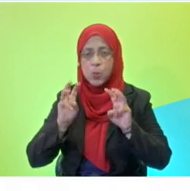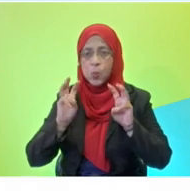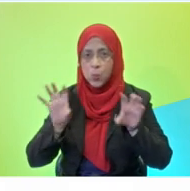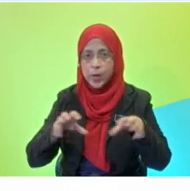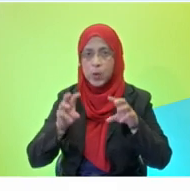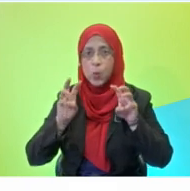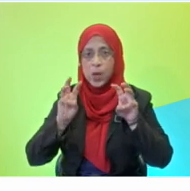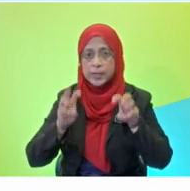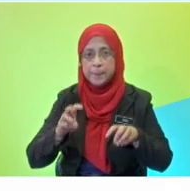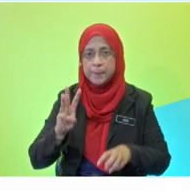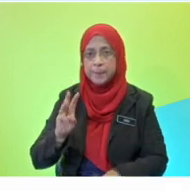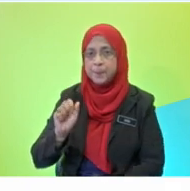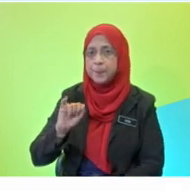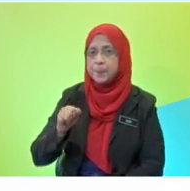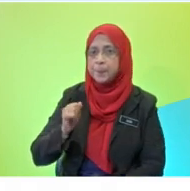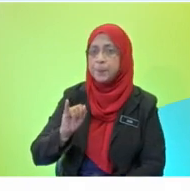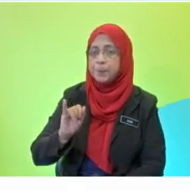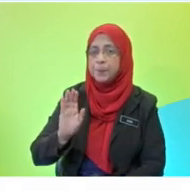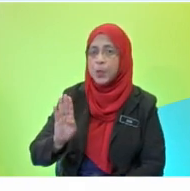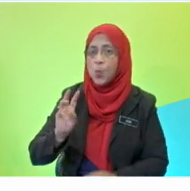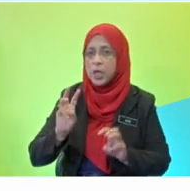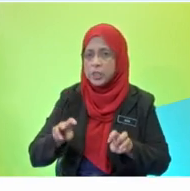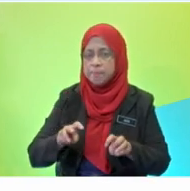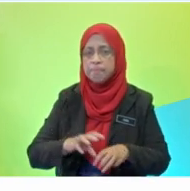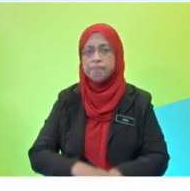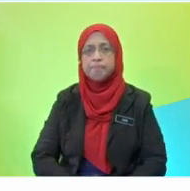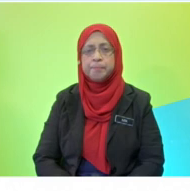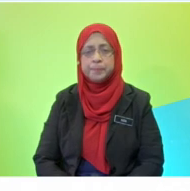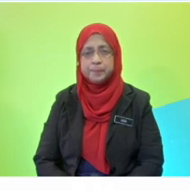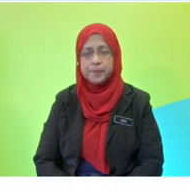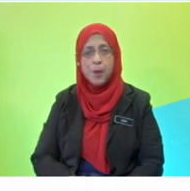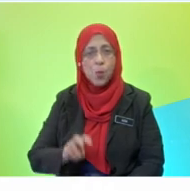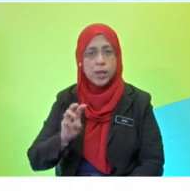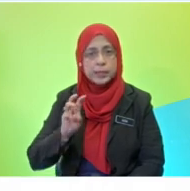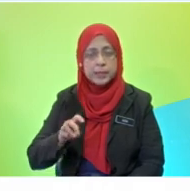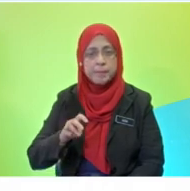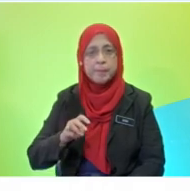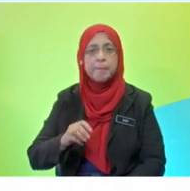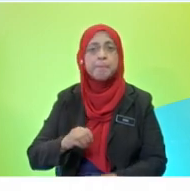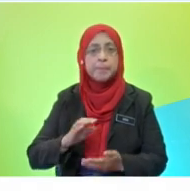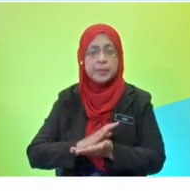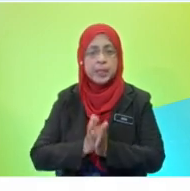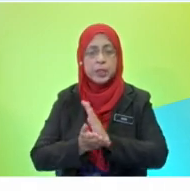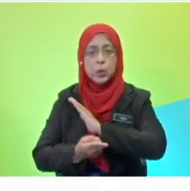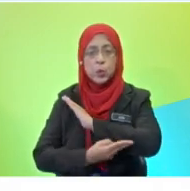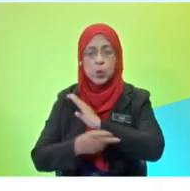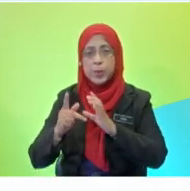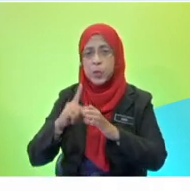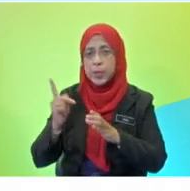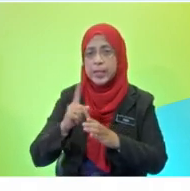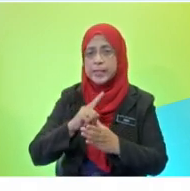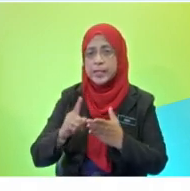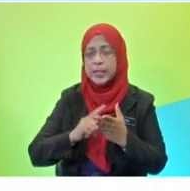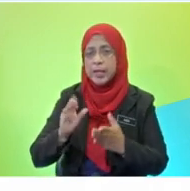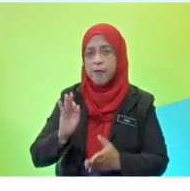yang seterusnya Oke kita nak tengok ya jadi makna syarat wajib menjadi hukum mengeluarkan zakat fitrah kadar zakat fitrah berapa